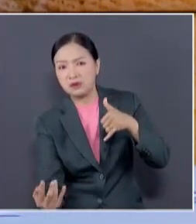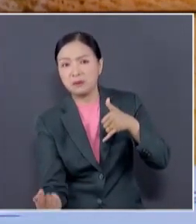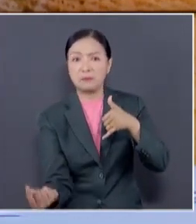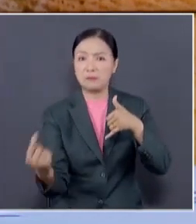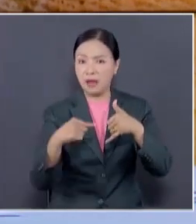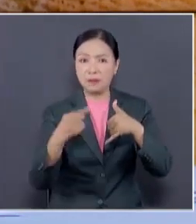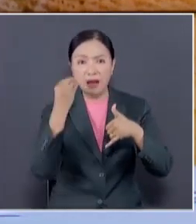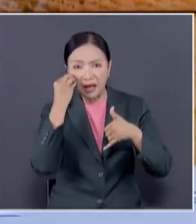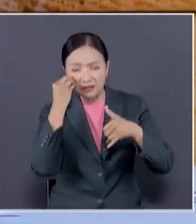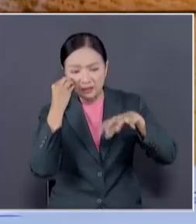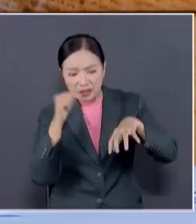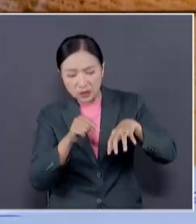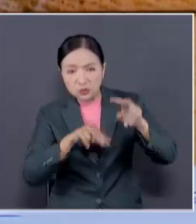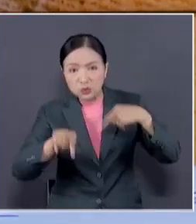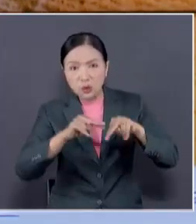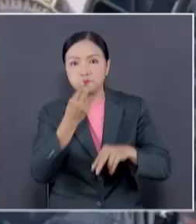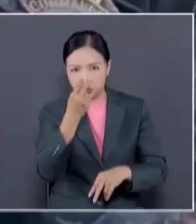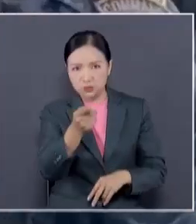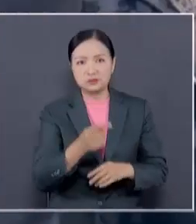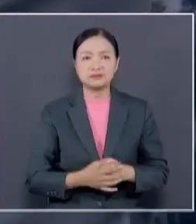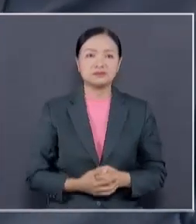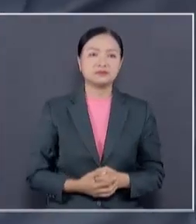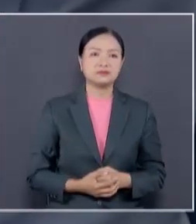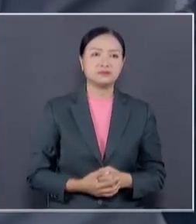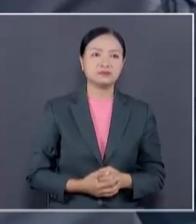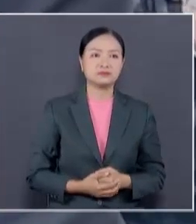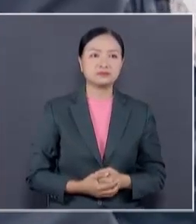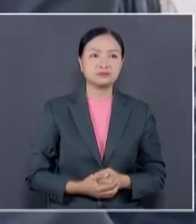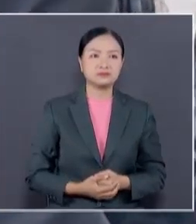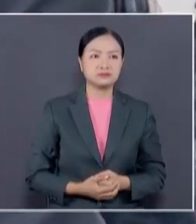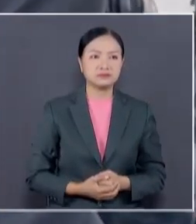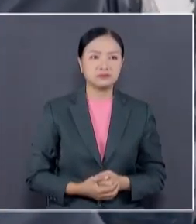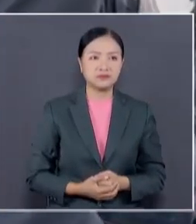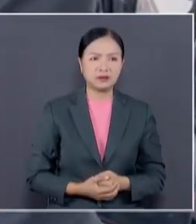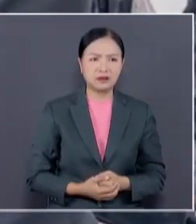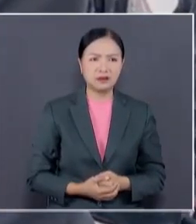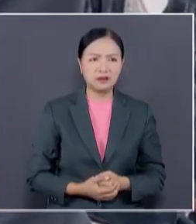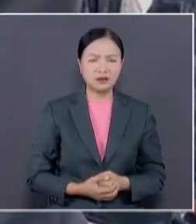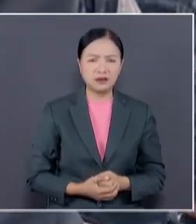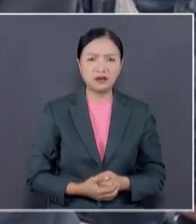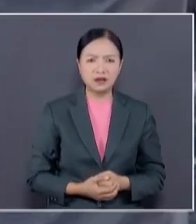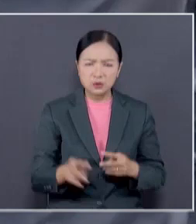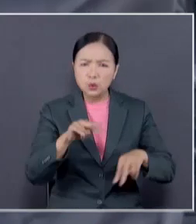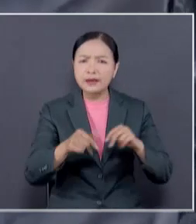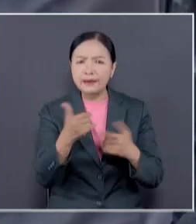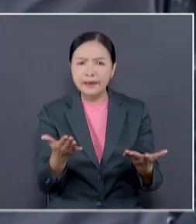ามันเกิดอะไรขึ้นไปชมคลิปช่วงนี้ก่อนครับ คุณค้นผมได้ไงบอกหมายค้นได้ที่นี